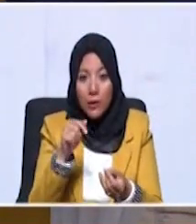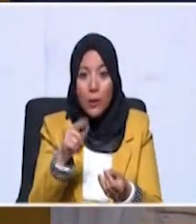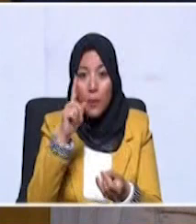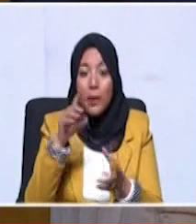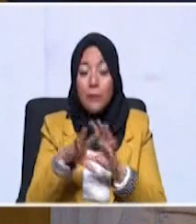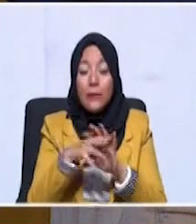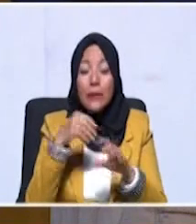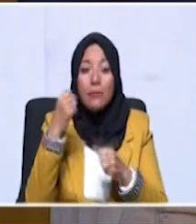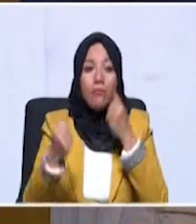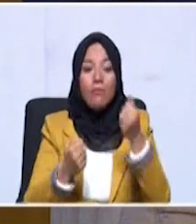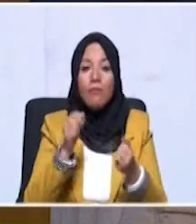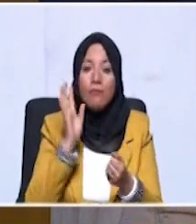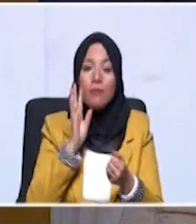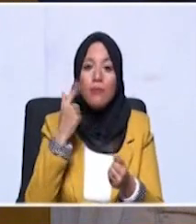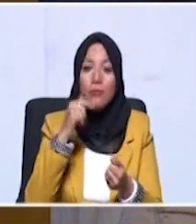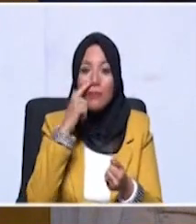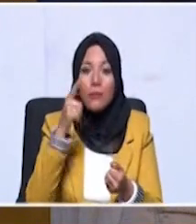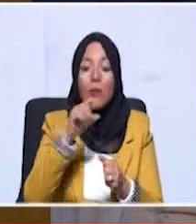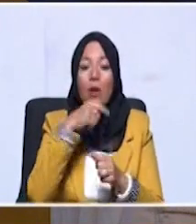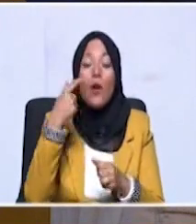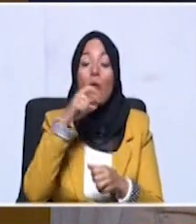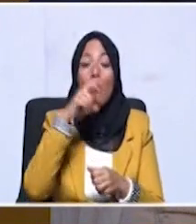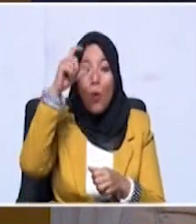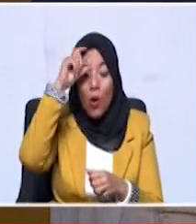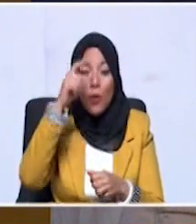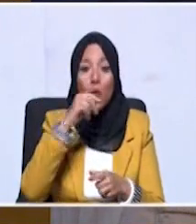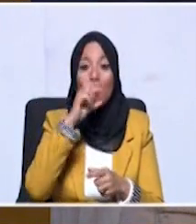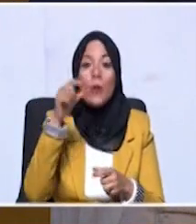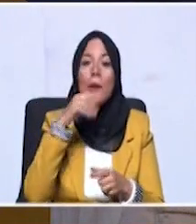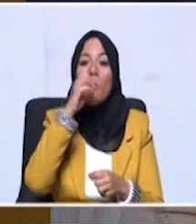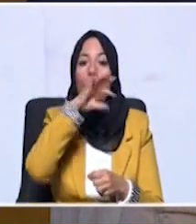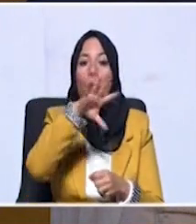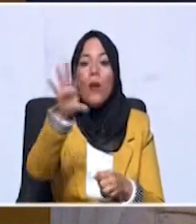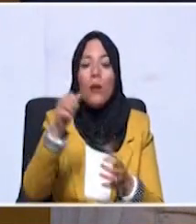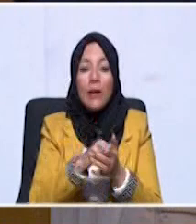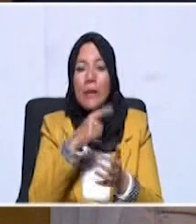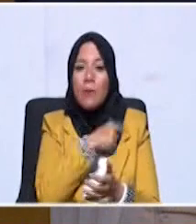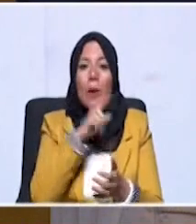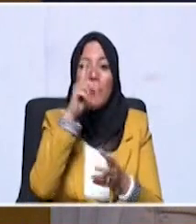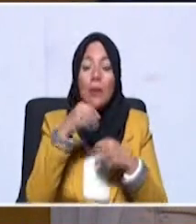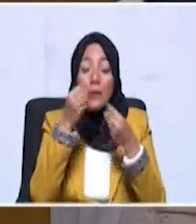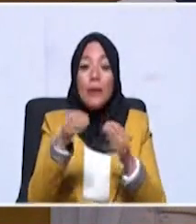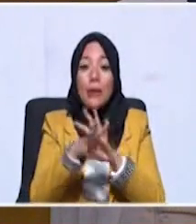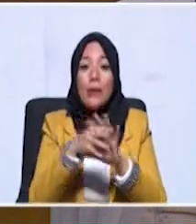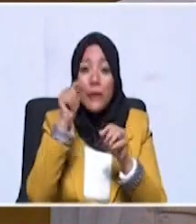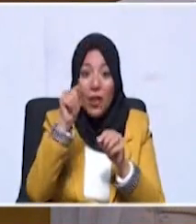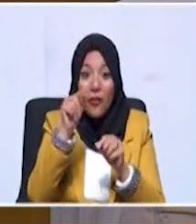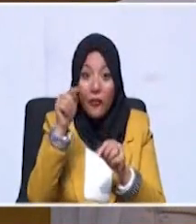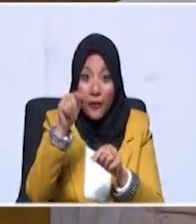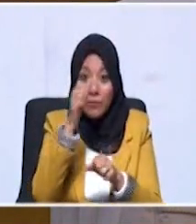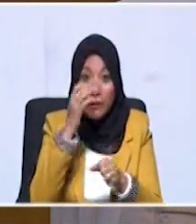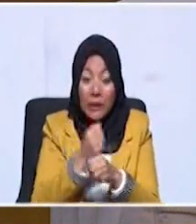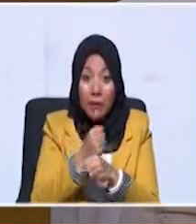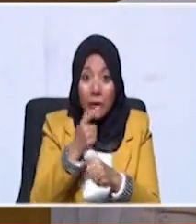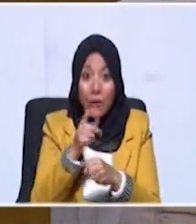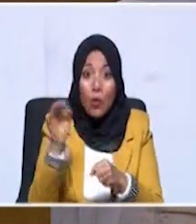العلماء إن هي المذكورة في أول سورة الدخان، إنا أنزلناه في ليلة مباركة إنا كنا منذرين فيها